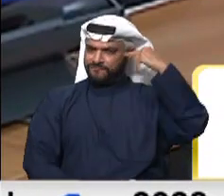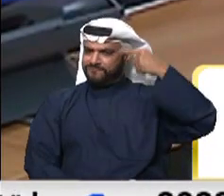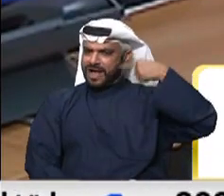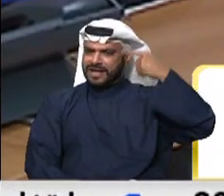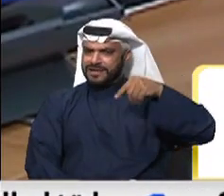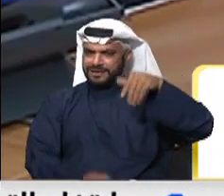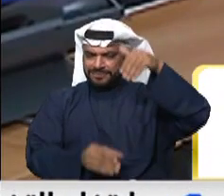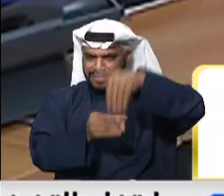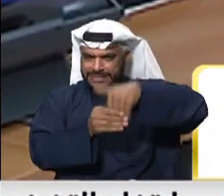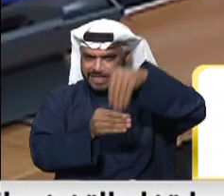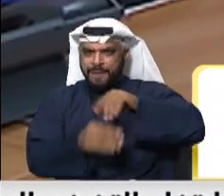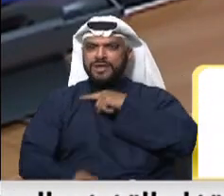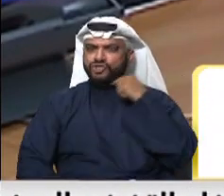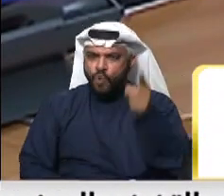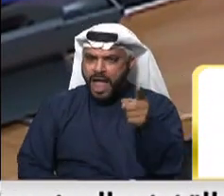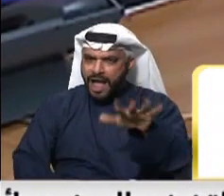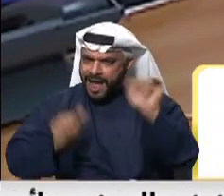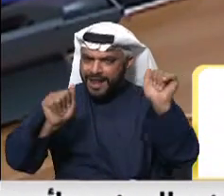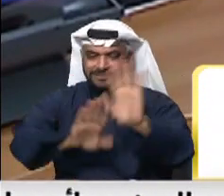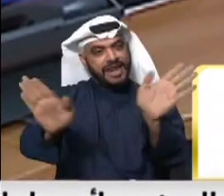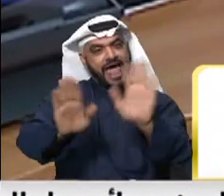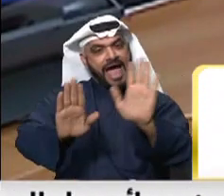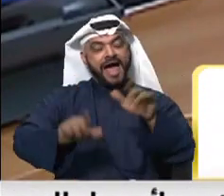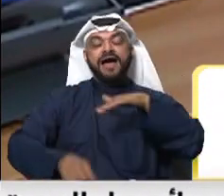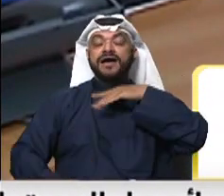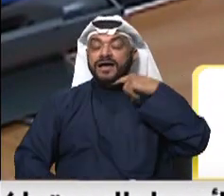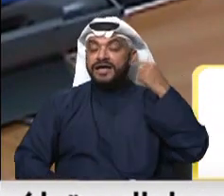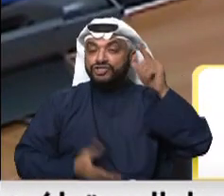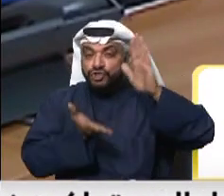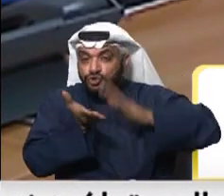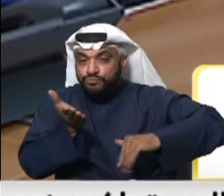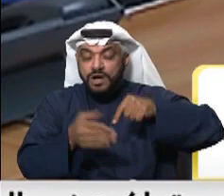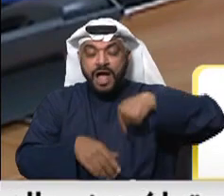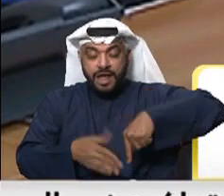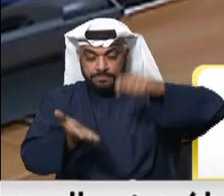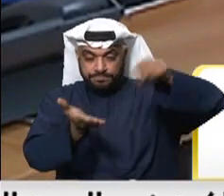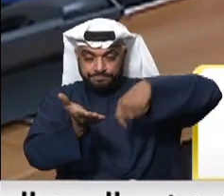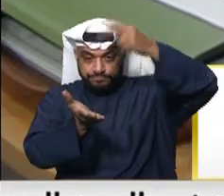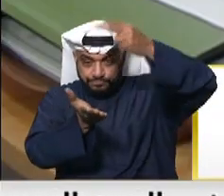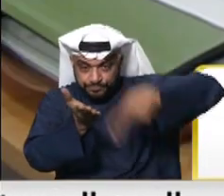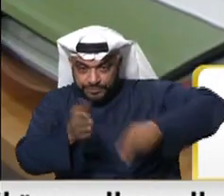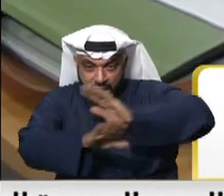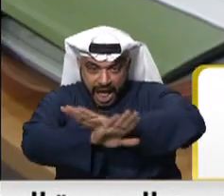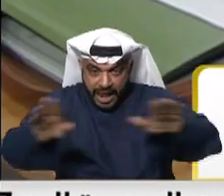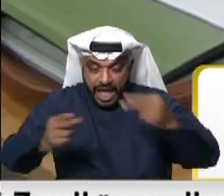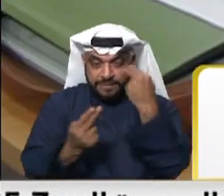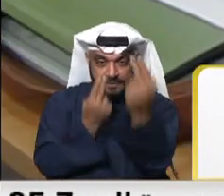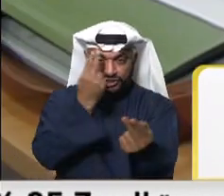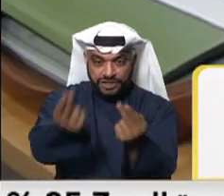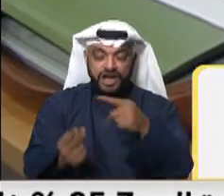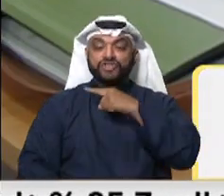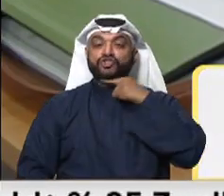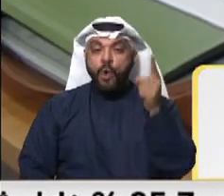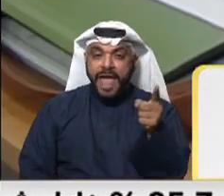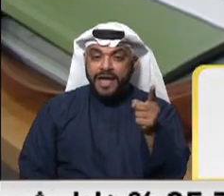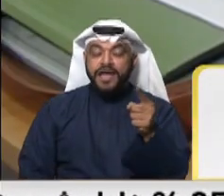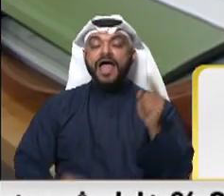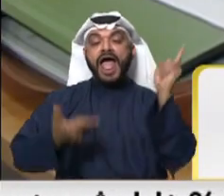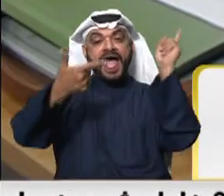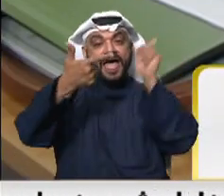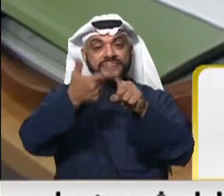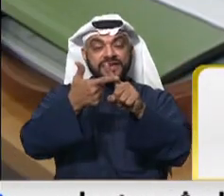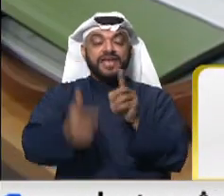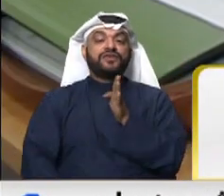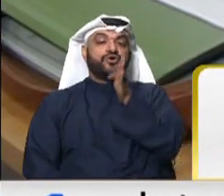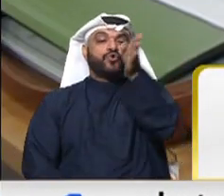الانتخابات حددت مواعيد استقبال طلبات مرشحي انتخابات مجلس الامه لعام 2024 خلال شهر